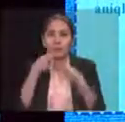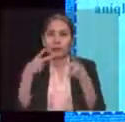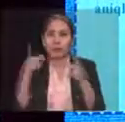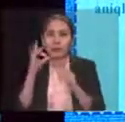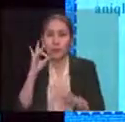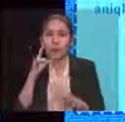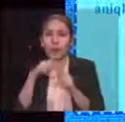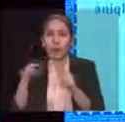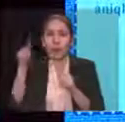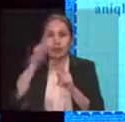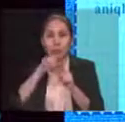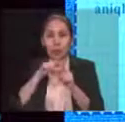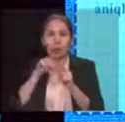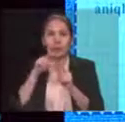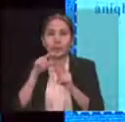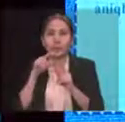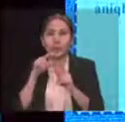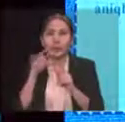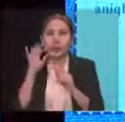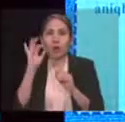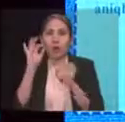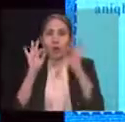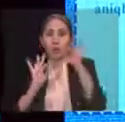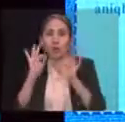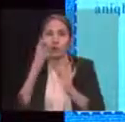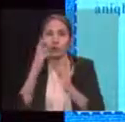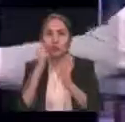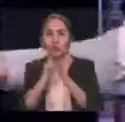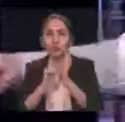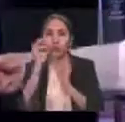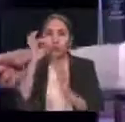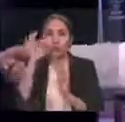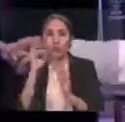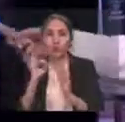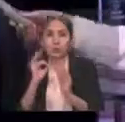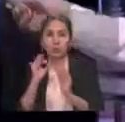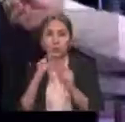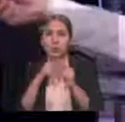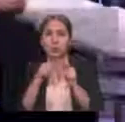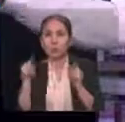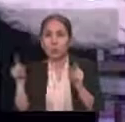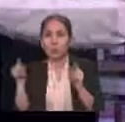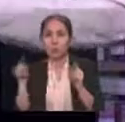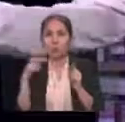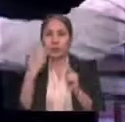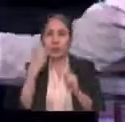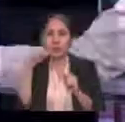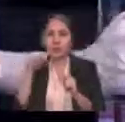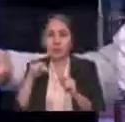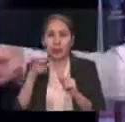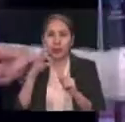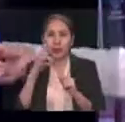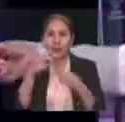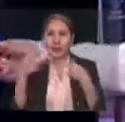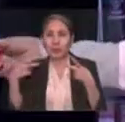bo'lgan aylana, ya'ni o'lchovi 360 gradus bo'lgan yoy uzunligi 2π r ga